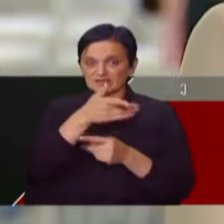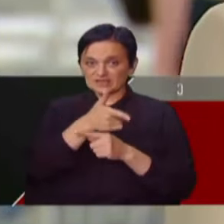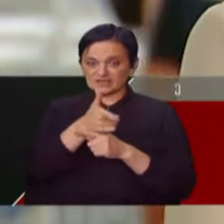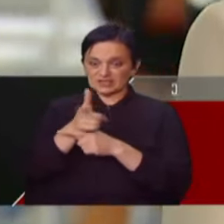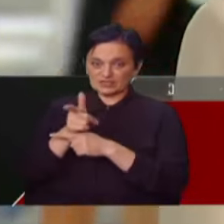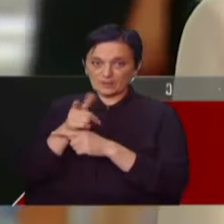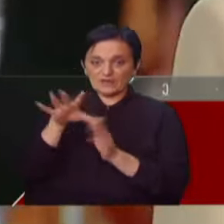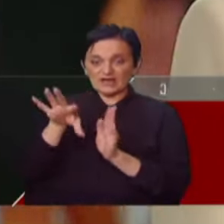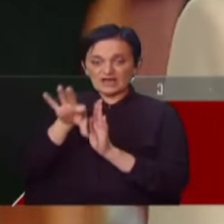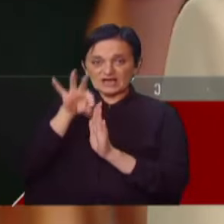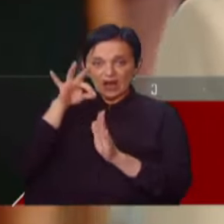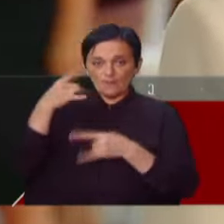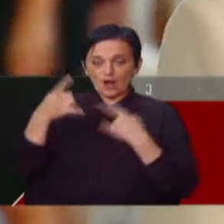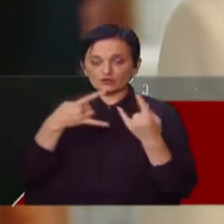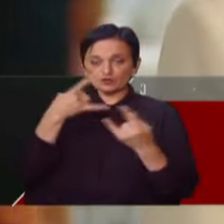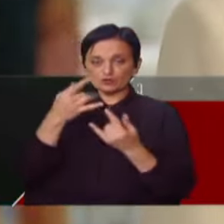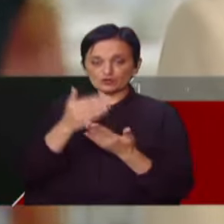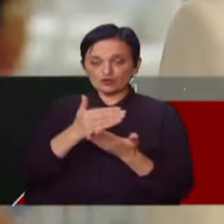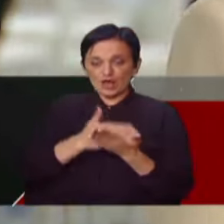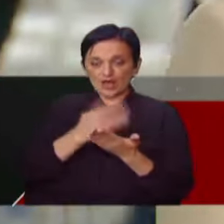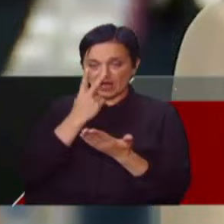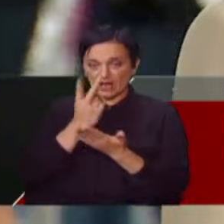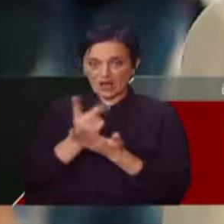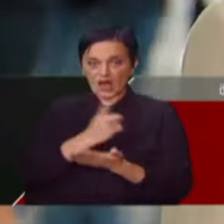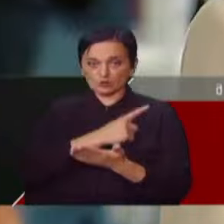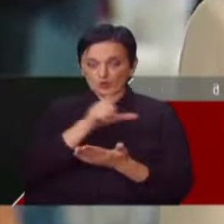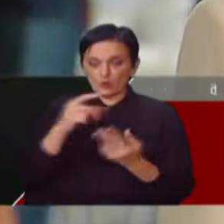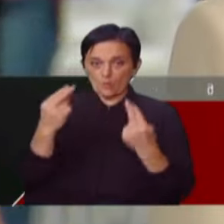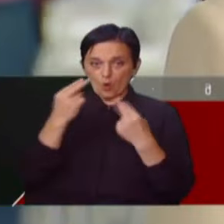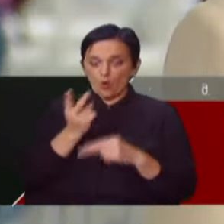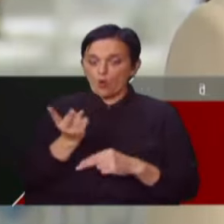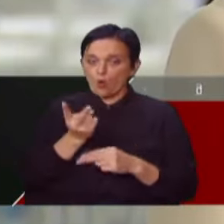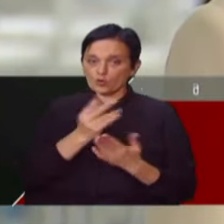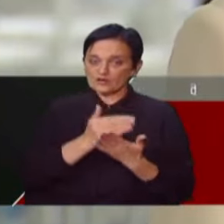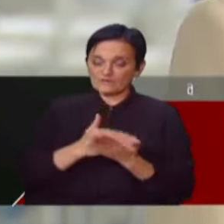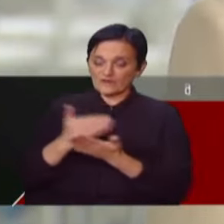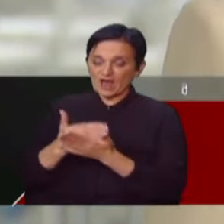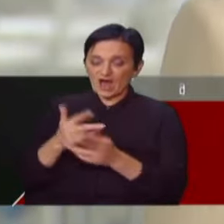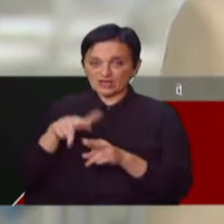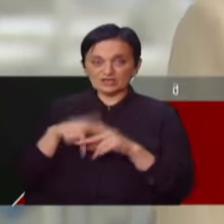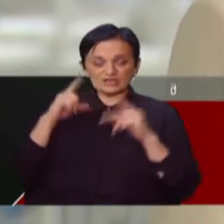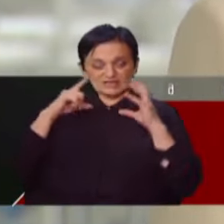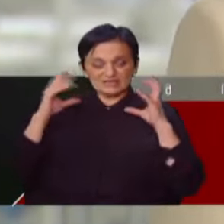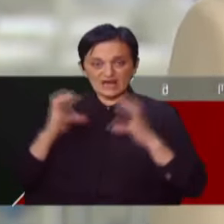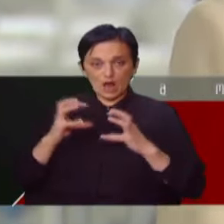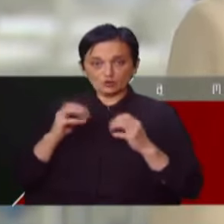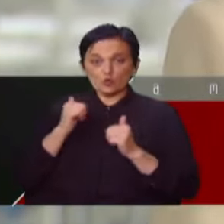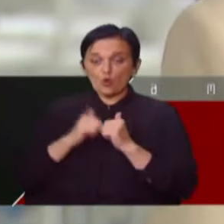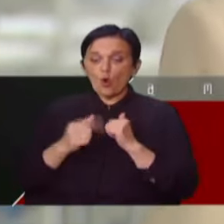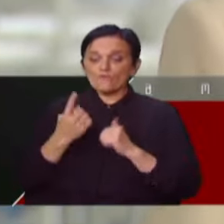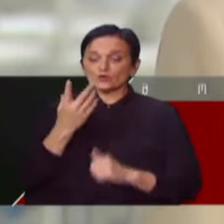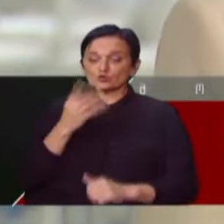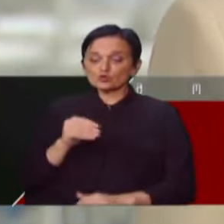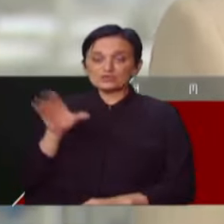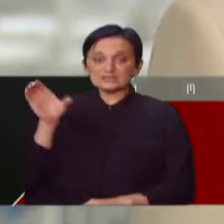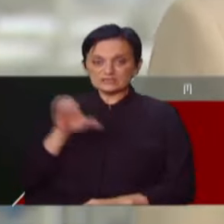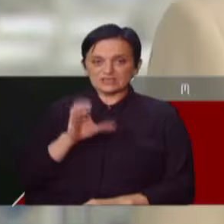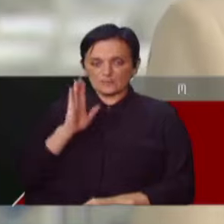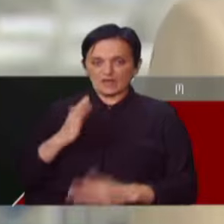უნდა გამორჩეული ეთერი ერულდება ჩვენს მაყურებელს, ორივე არხი იქნება დატვირთული, ასევე რადიო და ყოველი წუთი, ყოველი წამი